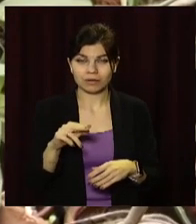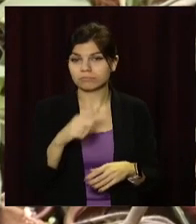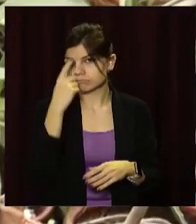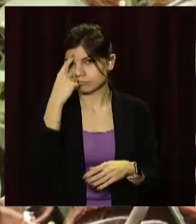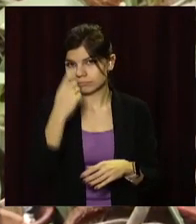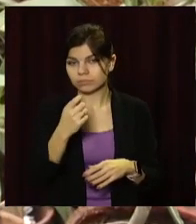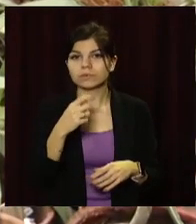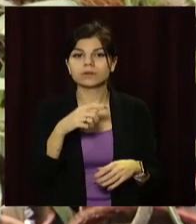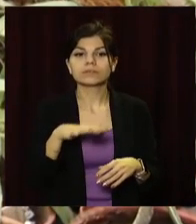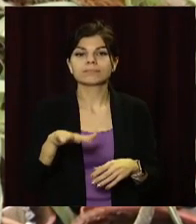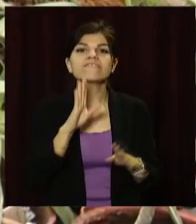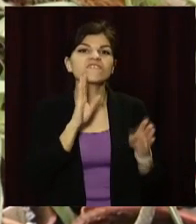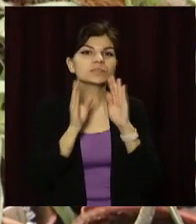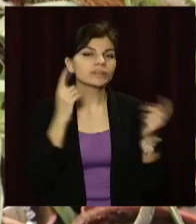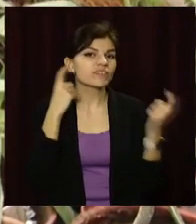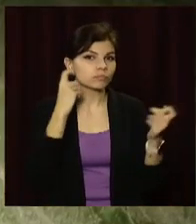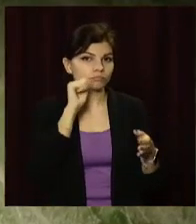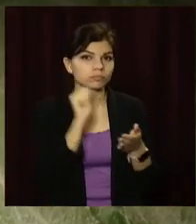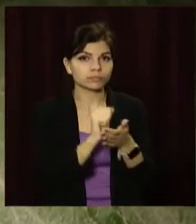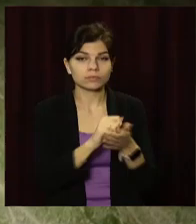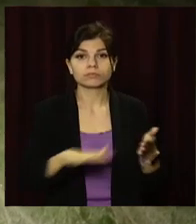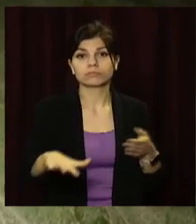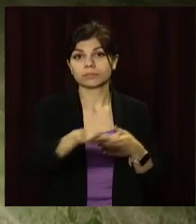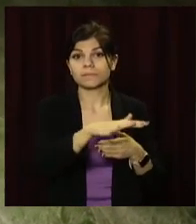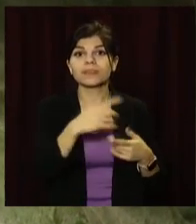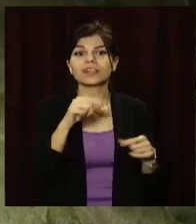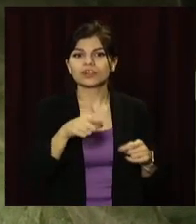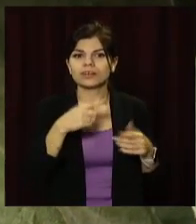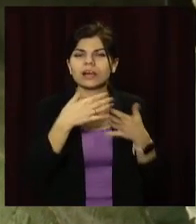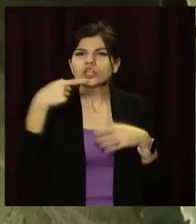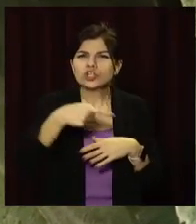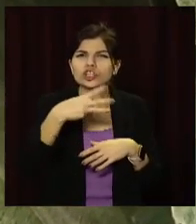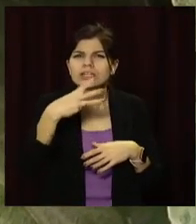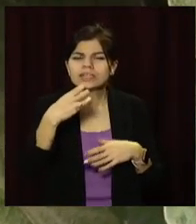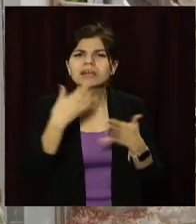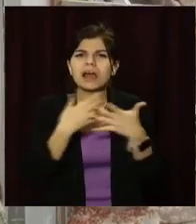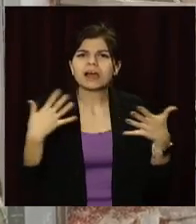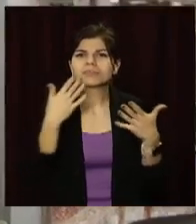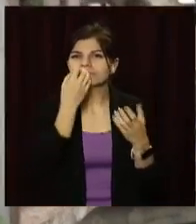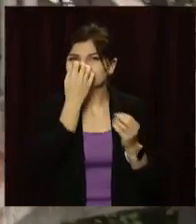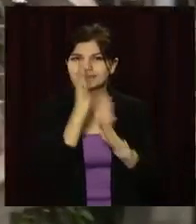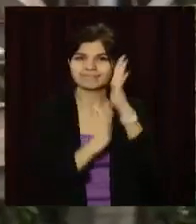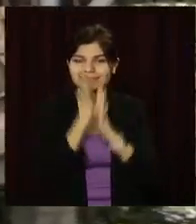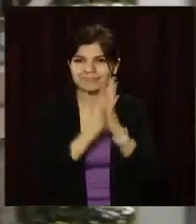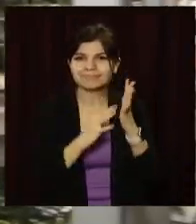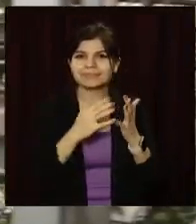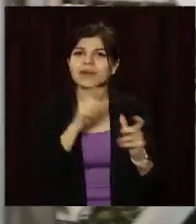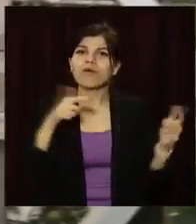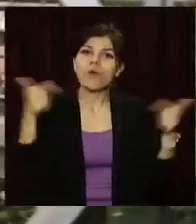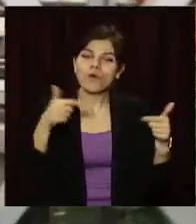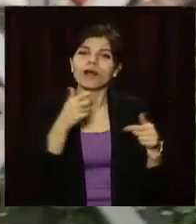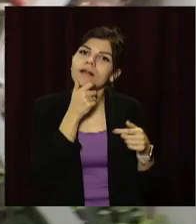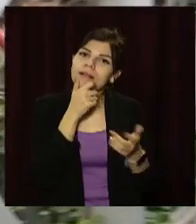ботсаду у Фейсбук. Оранжерейний комплекс, у якому майже 1300 видів тропічних рослин, буде недоступний дніпрянам та гостям міста до